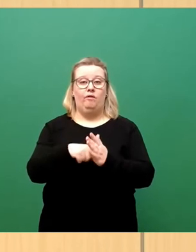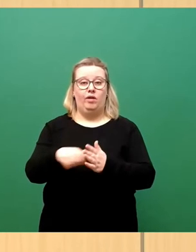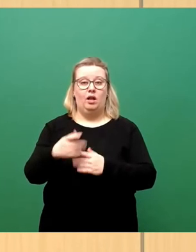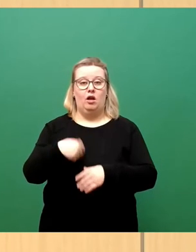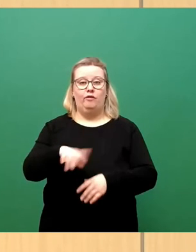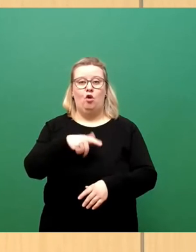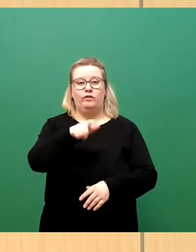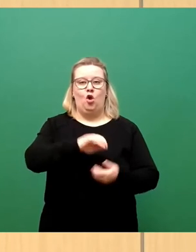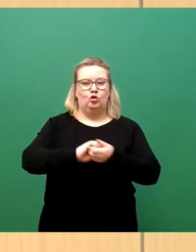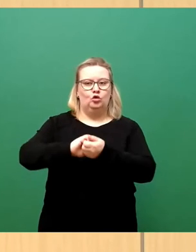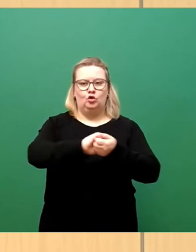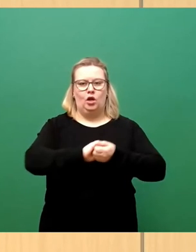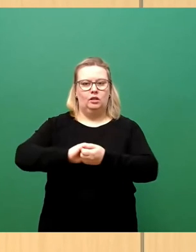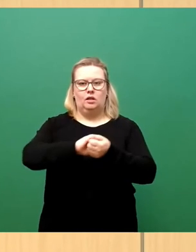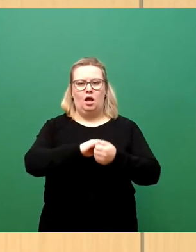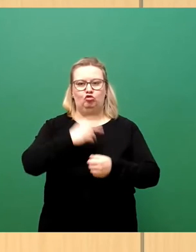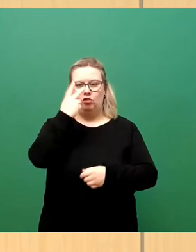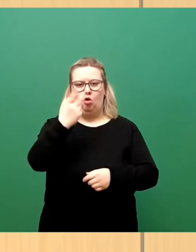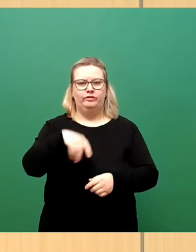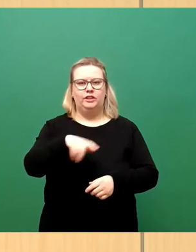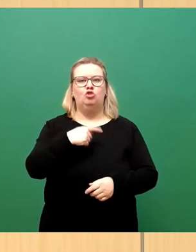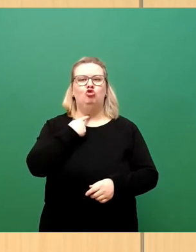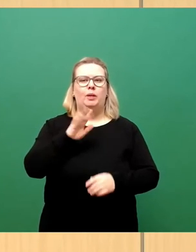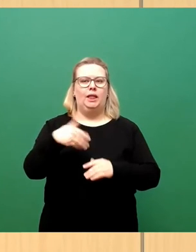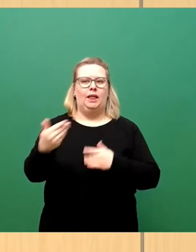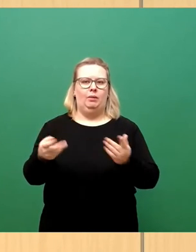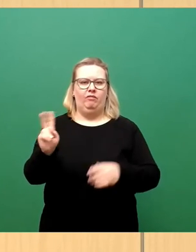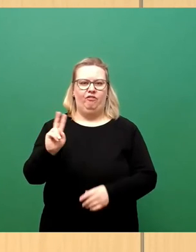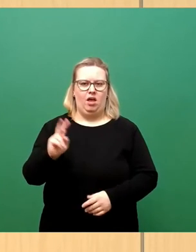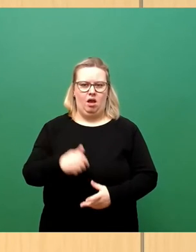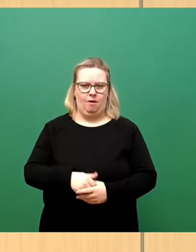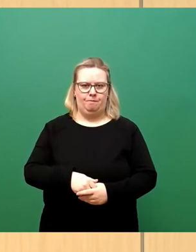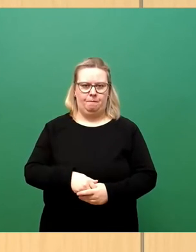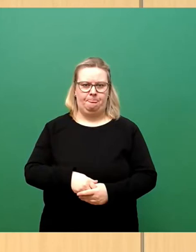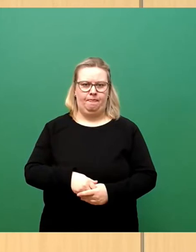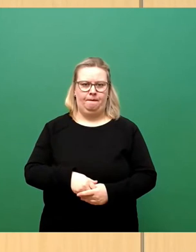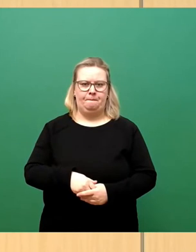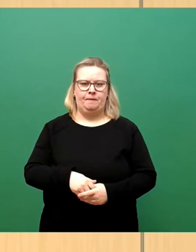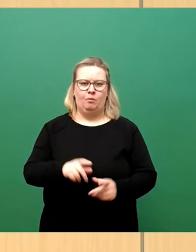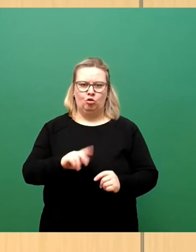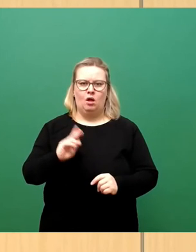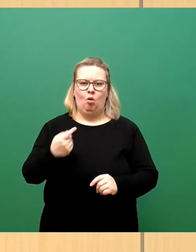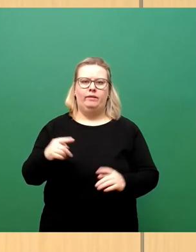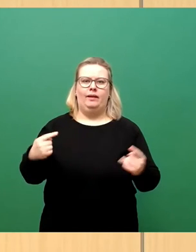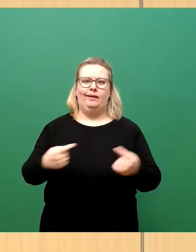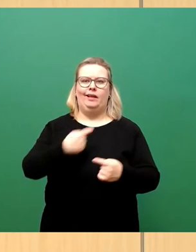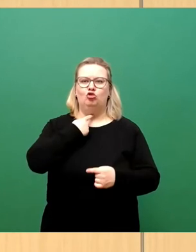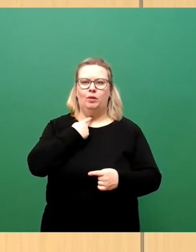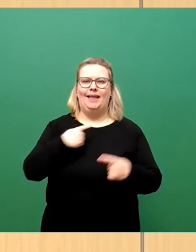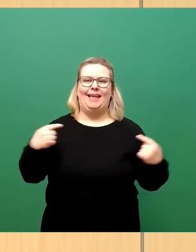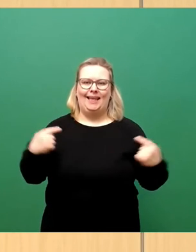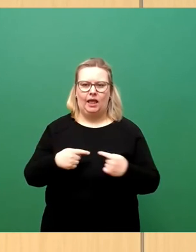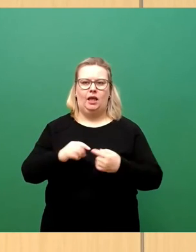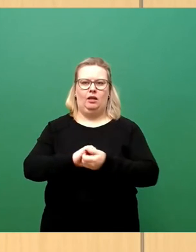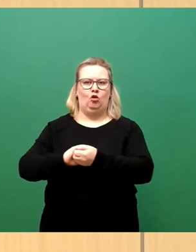Volkssolidarität sollen überlegen, wem sie seine Stimme geben, weil auch da ist ja im Prinzip nun eine Gegenstimme gegen das kooperative Baulandmodell